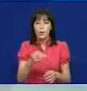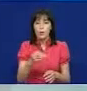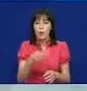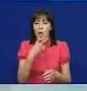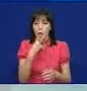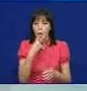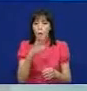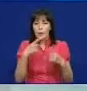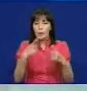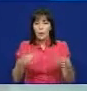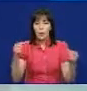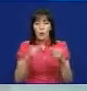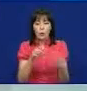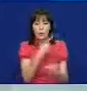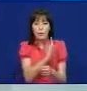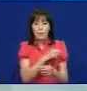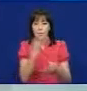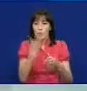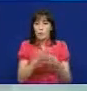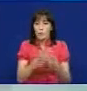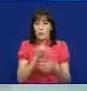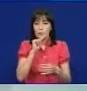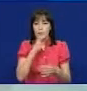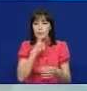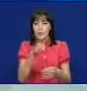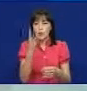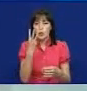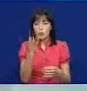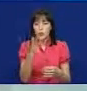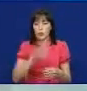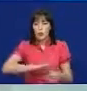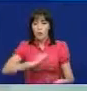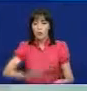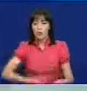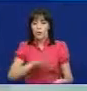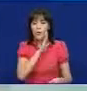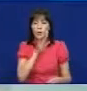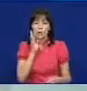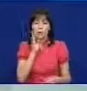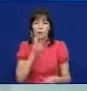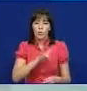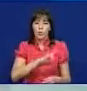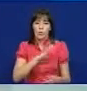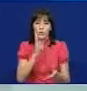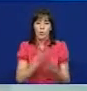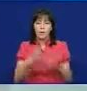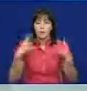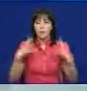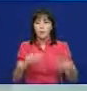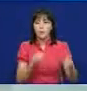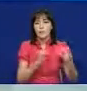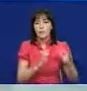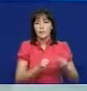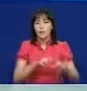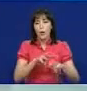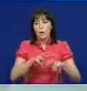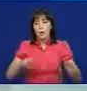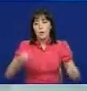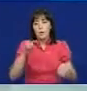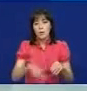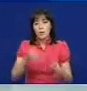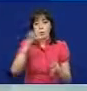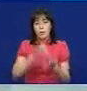қаралып, уақытылы медициналық көмектен бас тартқан 3 жүкті әйелдің өлімі тіркелген. Бұл туралы Денсаулық сақтау министрлігінің өңірдегі